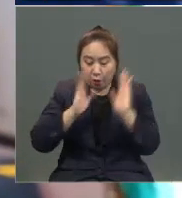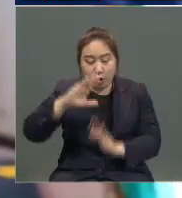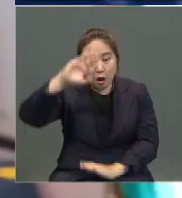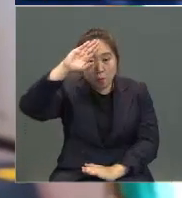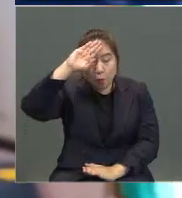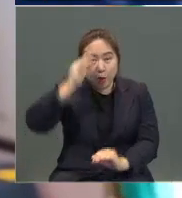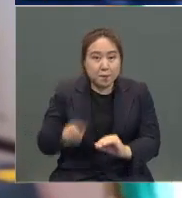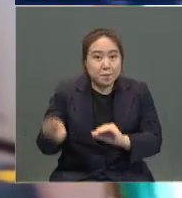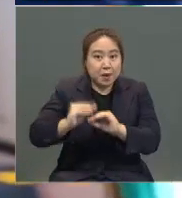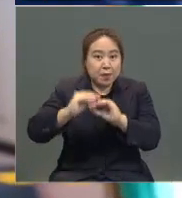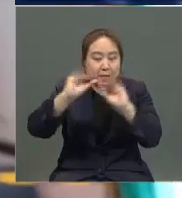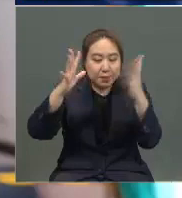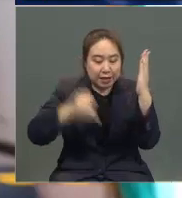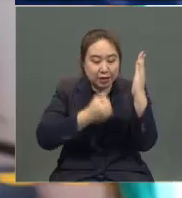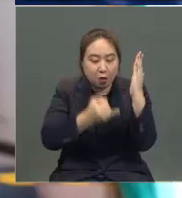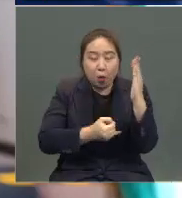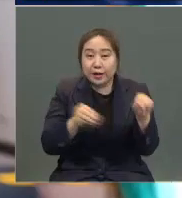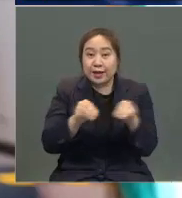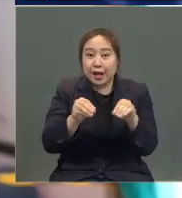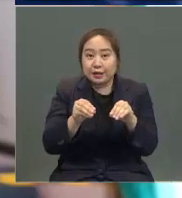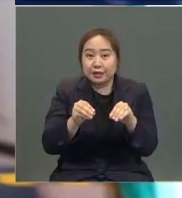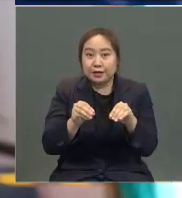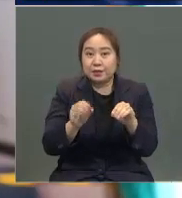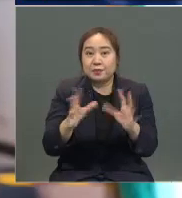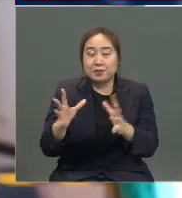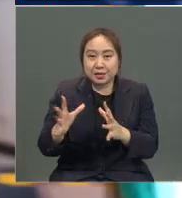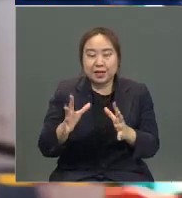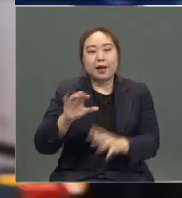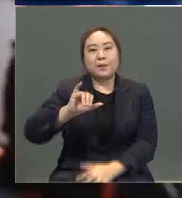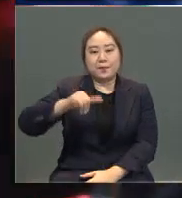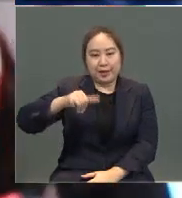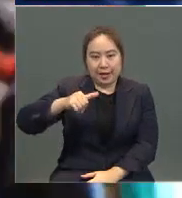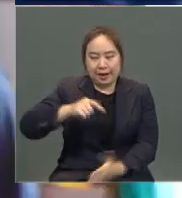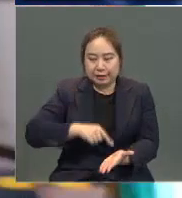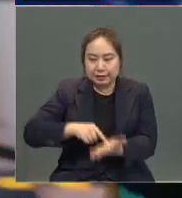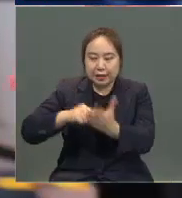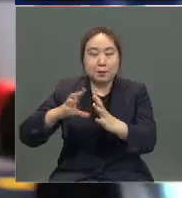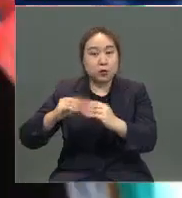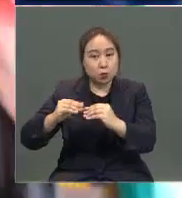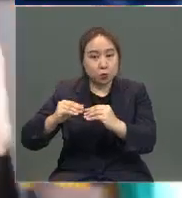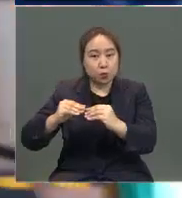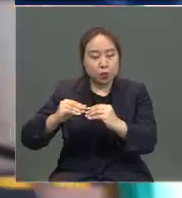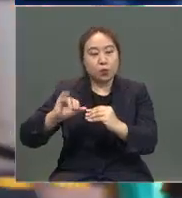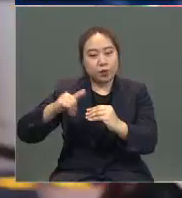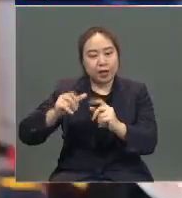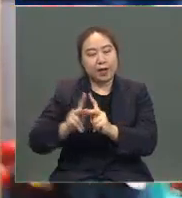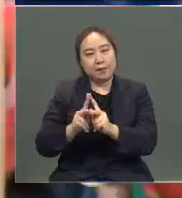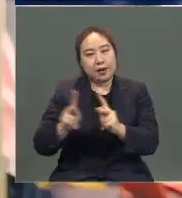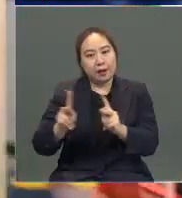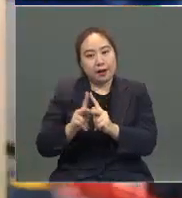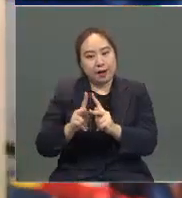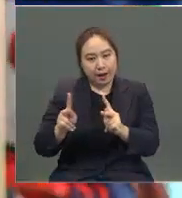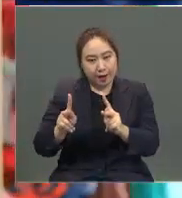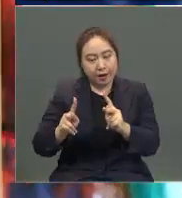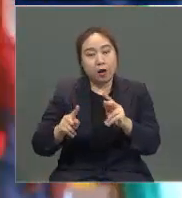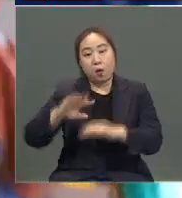ที่เพิ่มขึ้นหรือจังหวัดใกล้เคียงเราเทศบาลก็อาจนำเข้าสู่ที่ประชุมของจังหวัดนั้นคณะกรรมการควบคุมโ